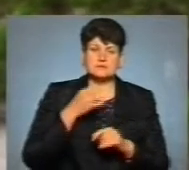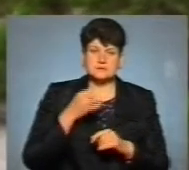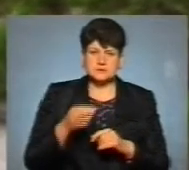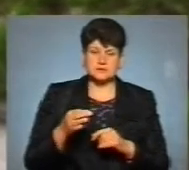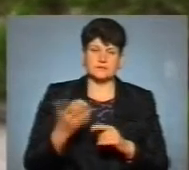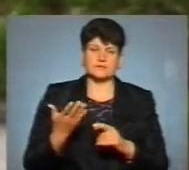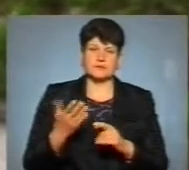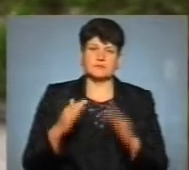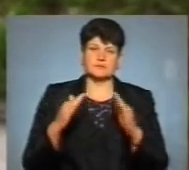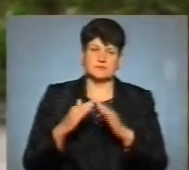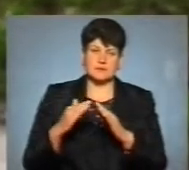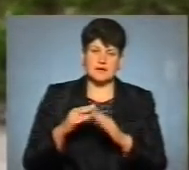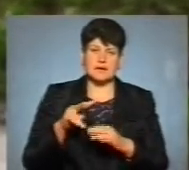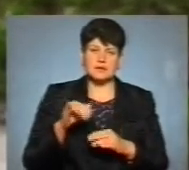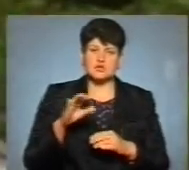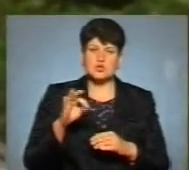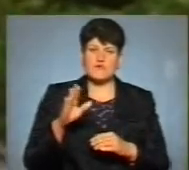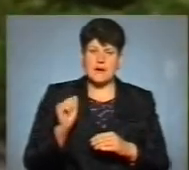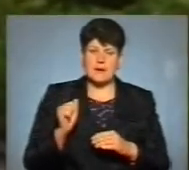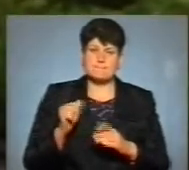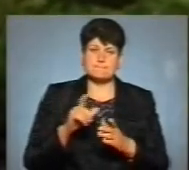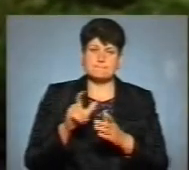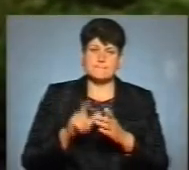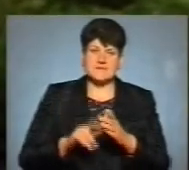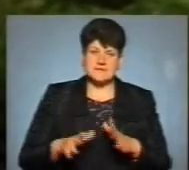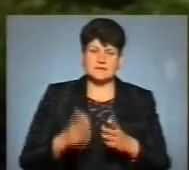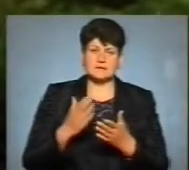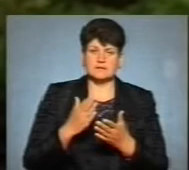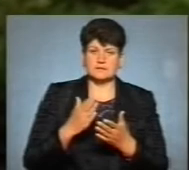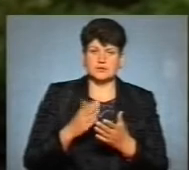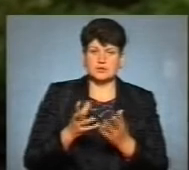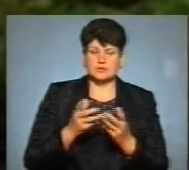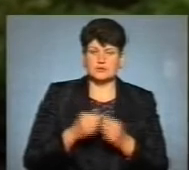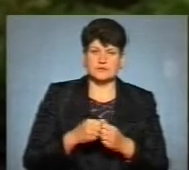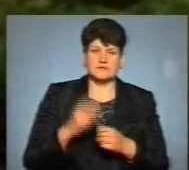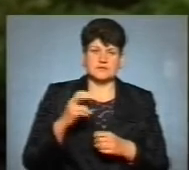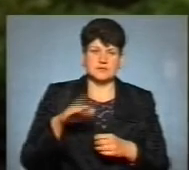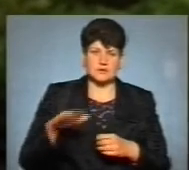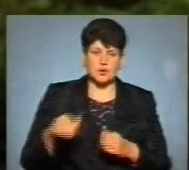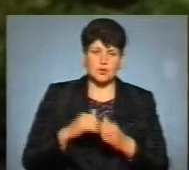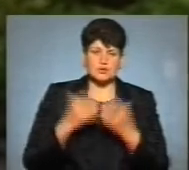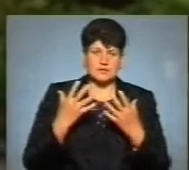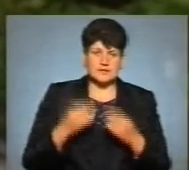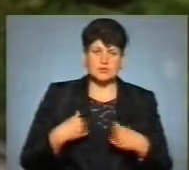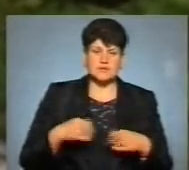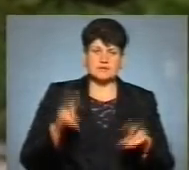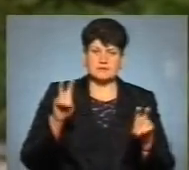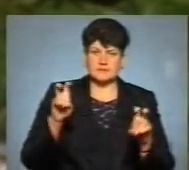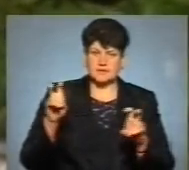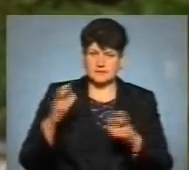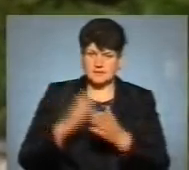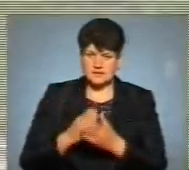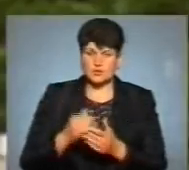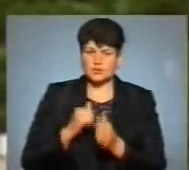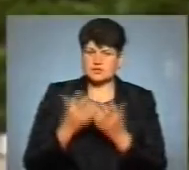пансіонат «Лісова пісня» розрахований на 200 дітей. П'ятиразове харчування у нас, кожен день у нас тематичний, кожен день має